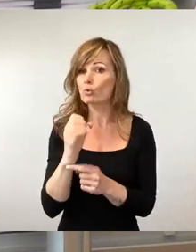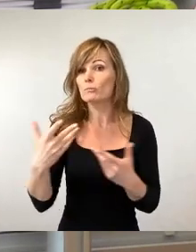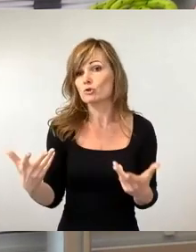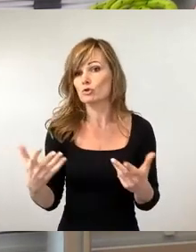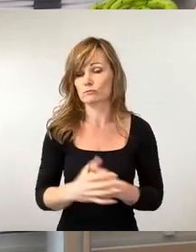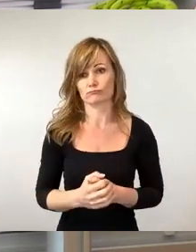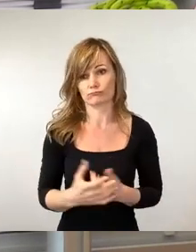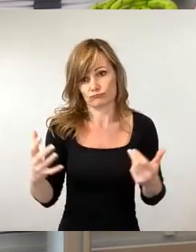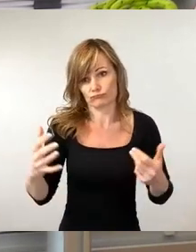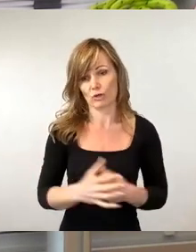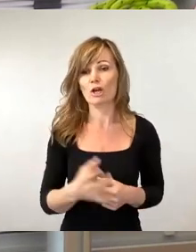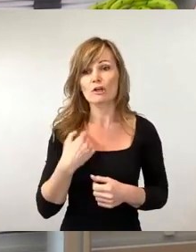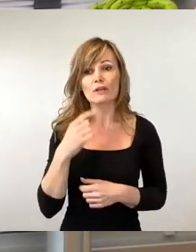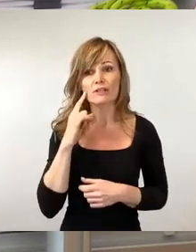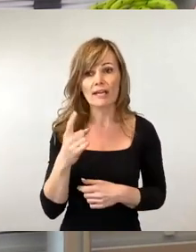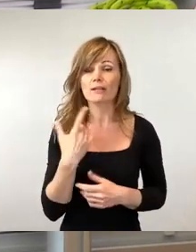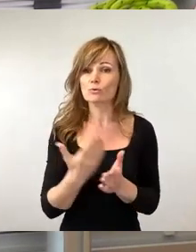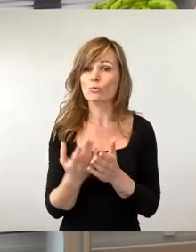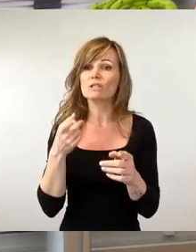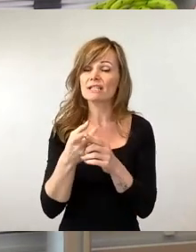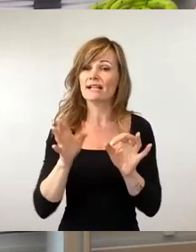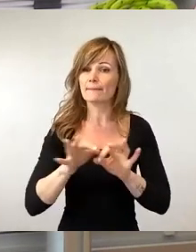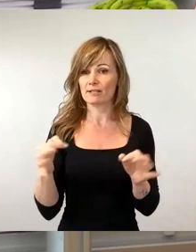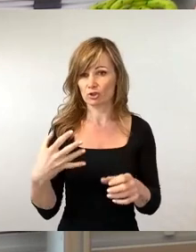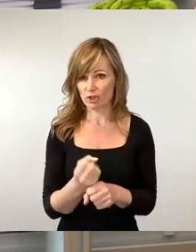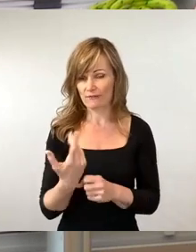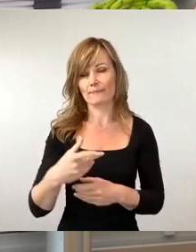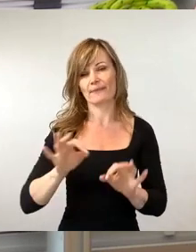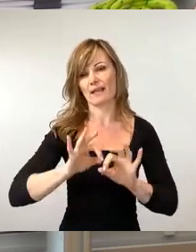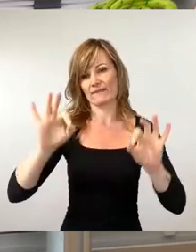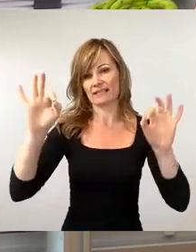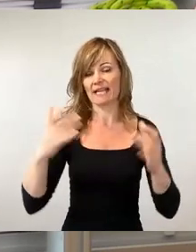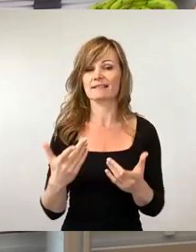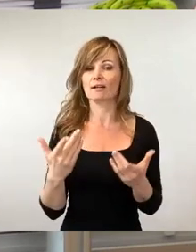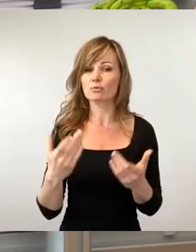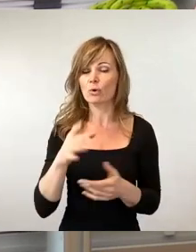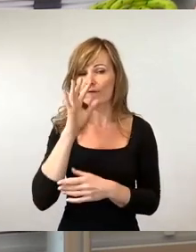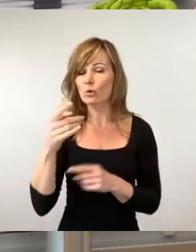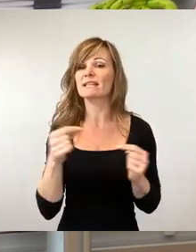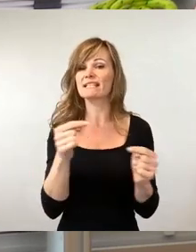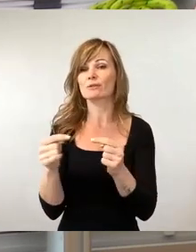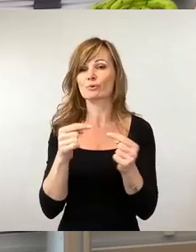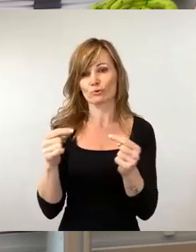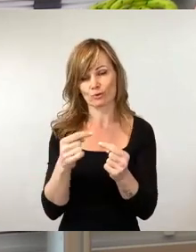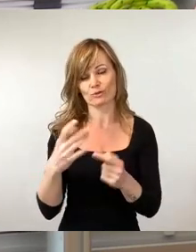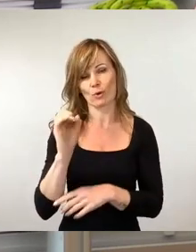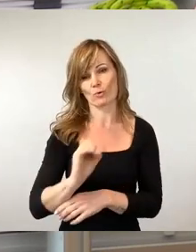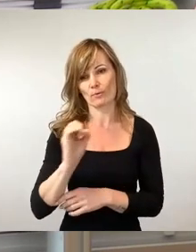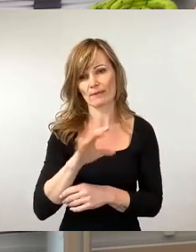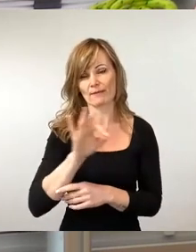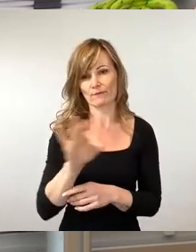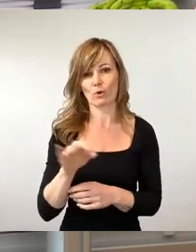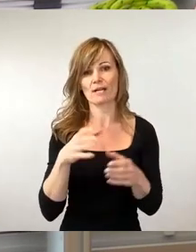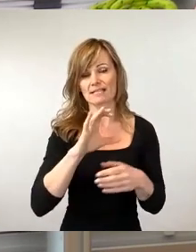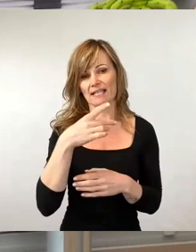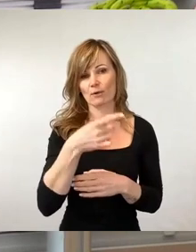denken, dass wir das Ziel somit besser erreichen. Effizienter ist es im Zweifelsfall nur für die Diskussionsökonomie in der betroffenen CDU-Fraktion. Aber auch da